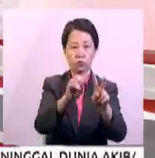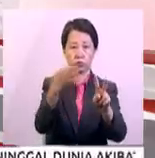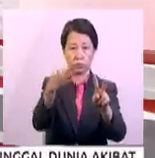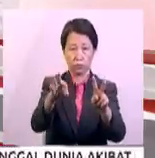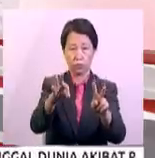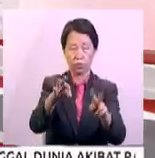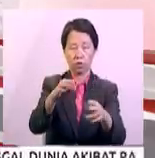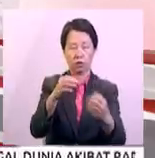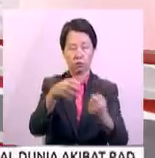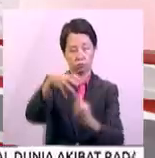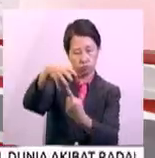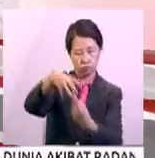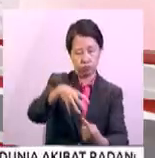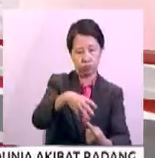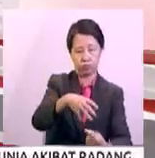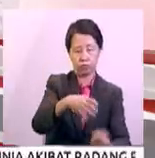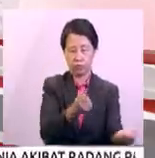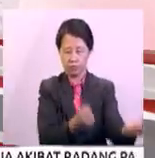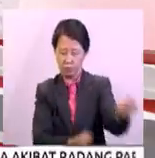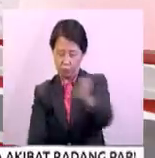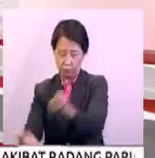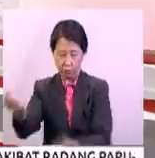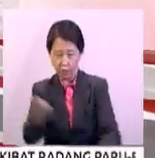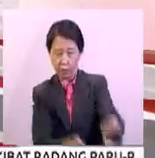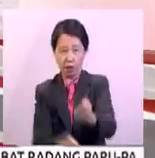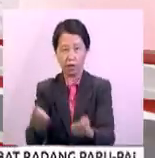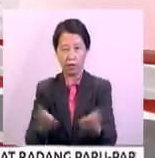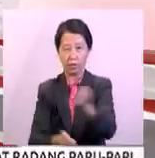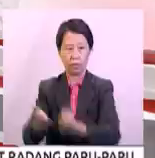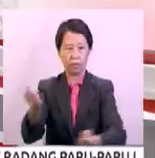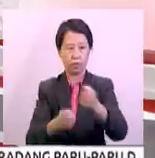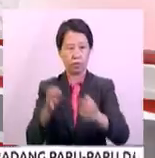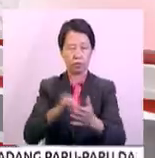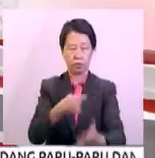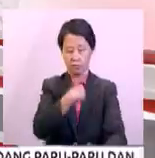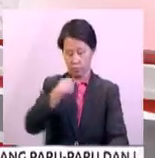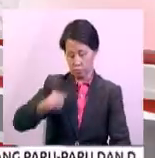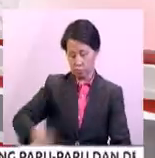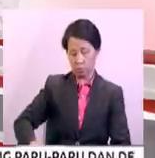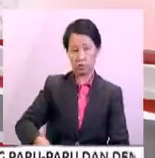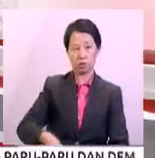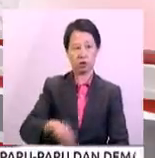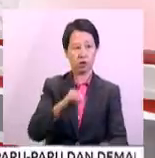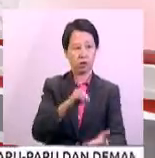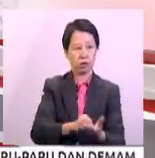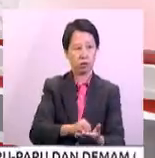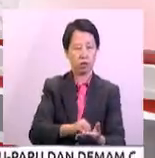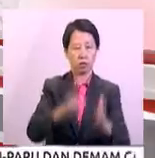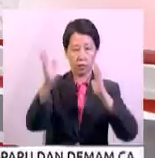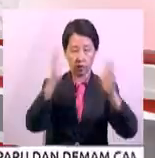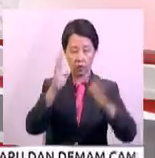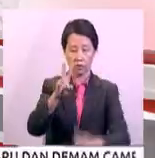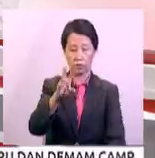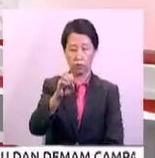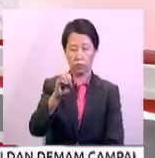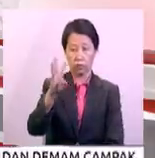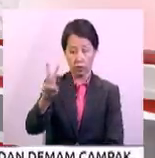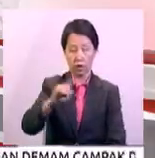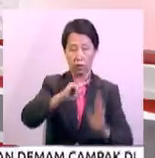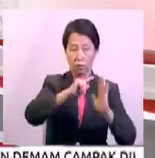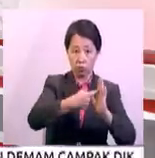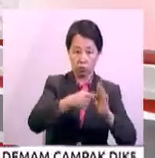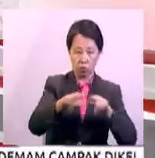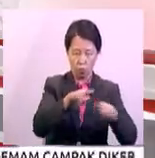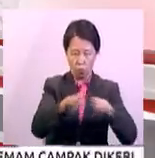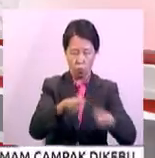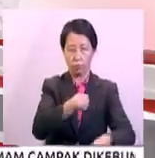2019 pada kejuaraan Drift China dan D1 Grand Prix China awal Ogos ini. Juara D1 Grand Prix Malaysia 2006 yang mula